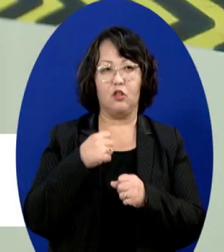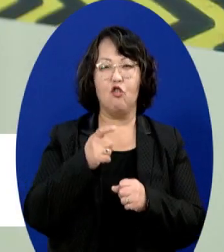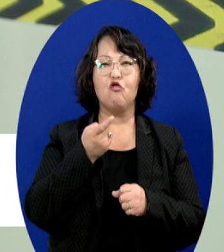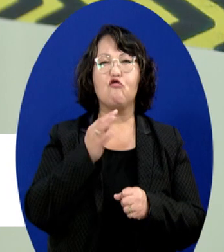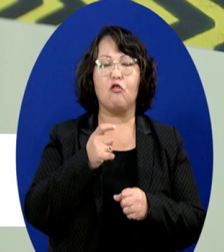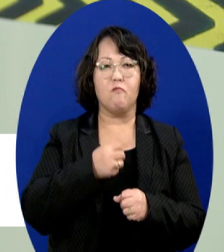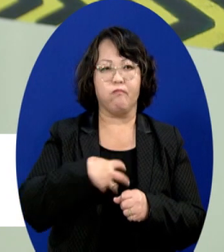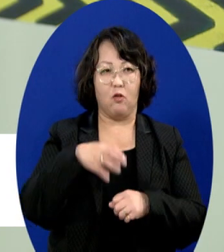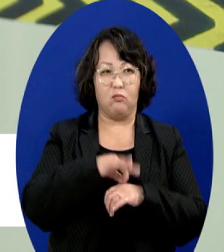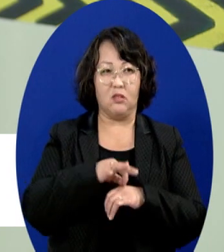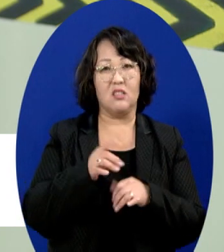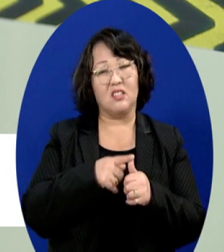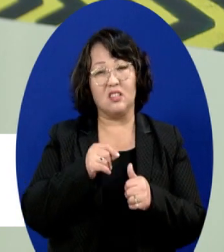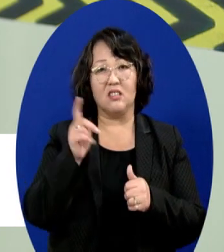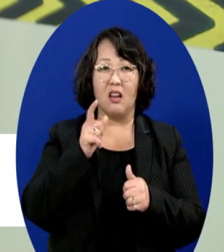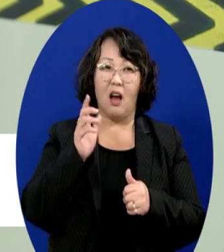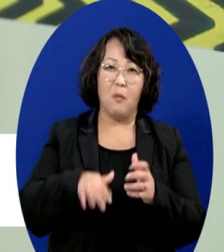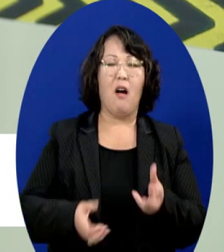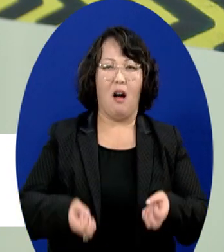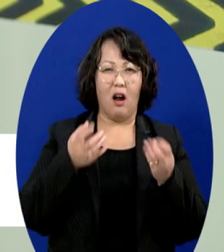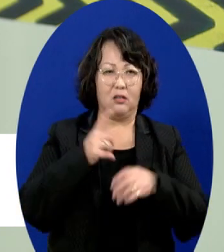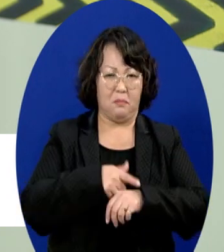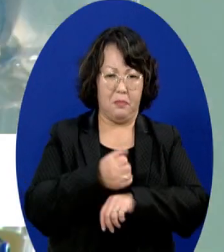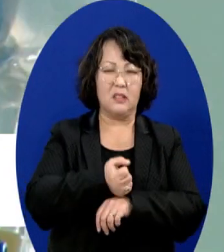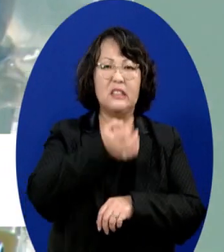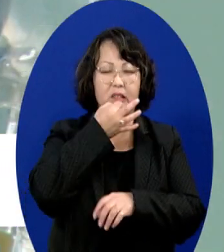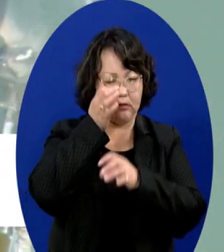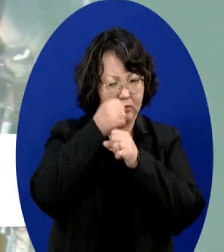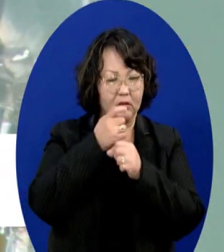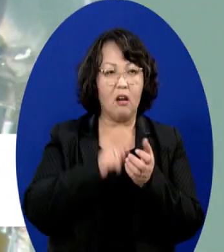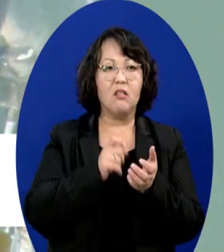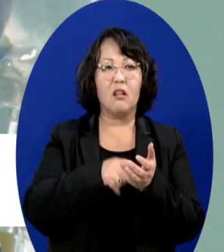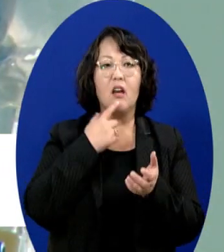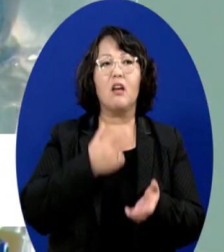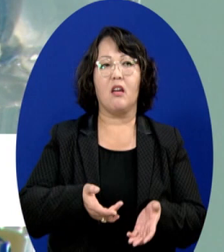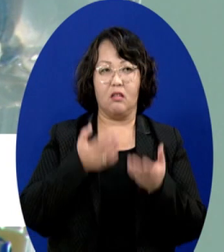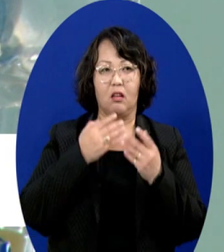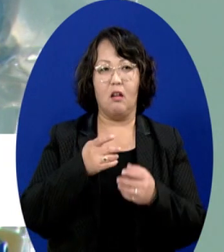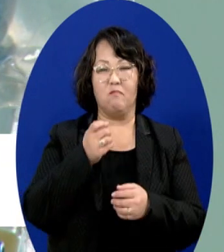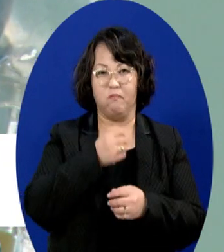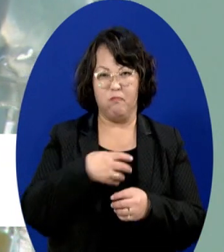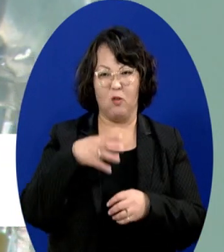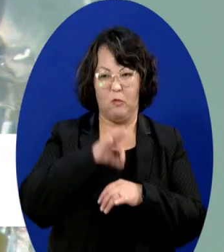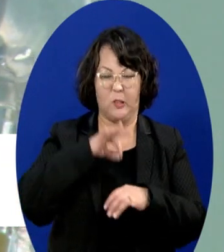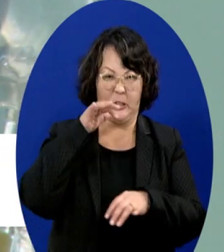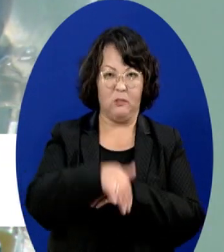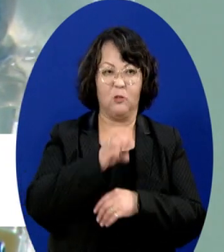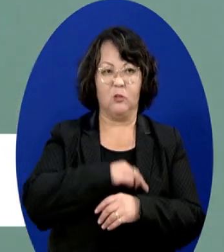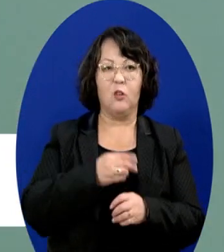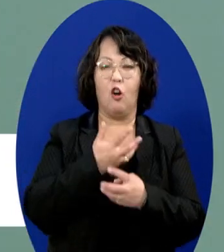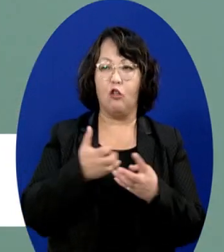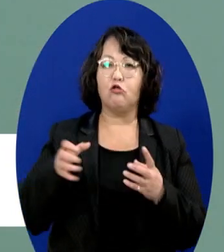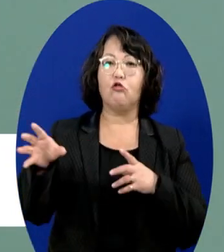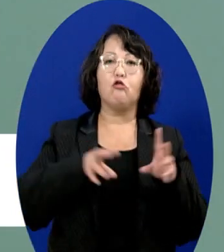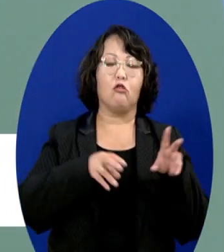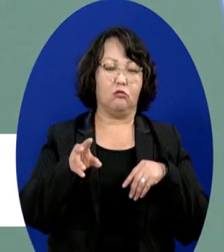хизээч өвдөж болдог юм шүү. Хамгийн гол нь хугацаа алдалгүй эрт оншлуулахын чухал гэж тэр хэлж байлаа. Хорт хавдраа ялан дийлэхэд олон хүчин зүйл нөлөөлдөг нь